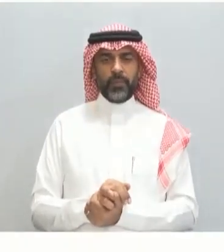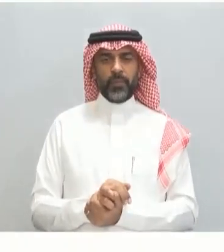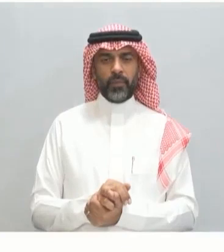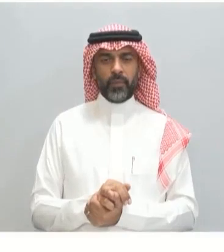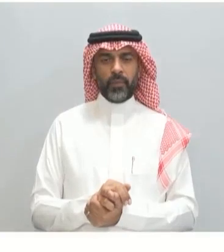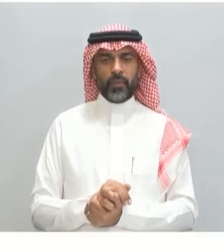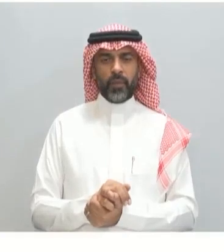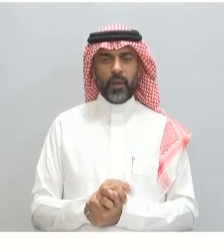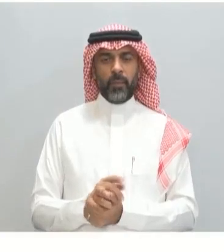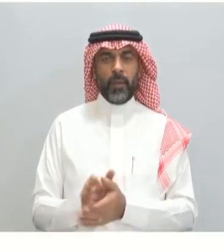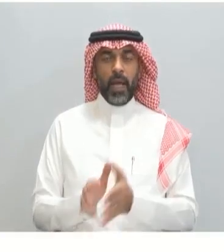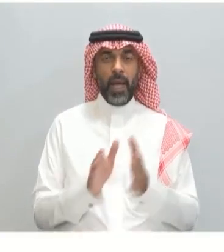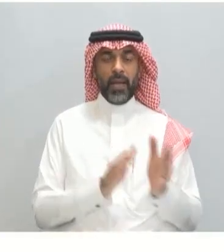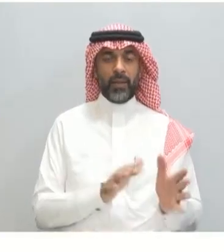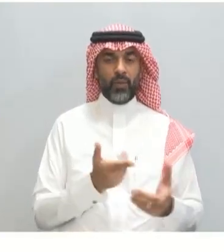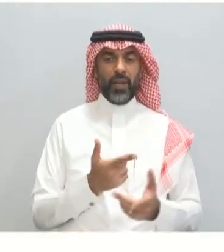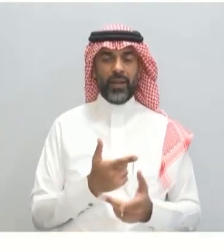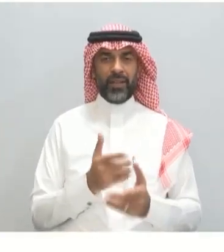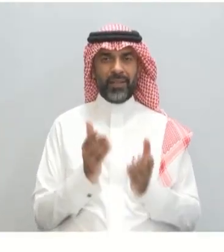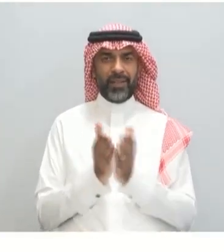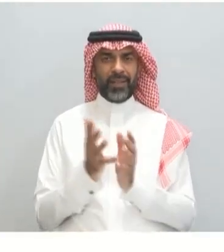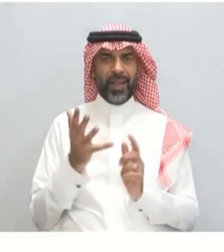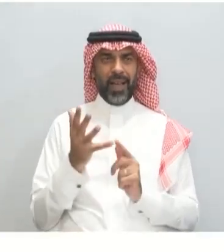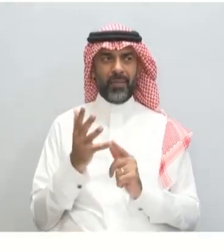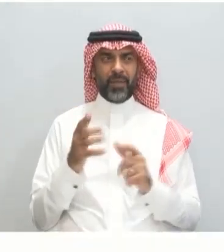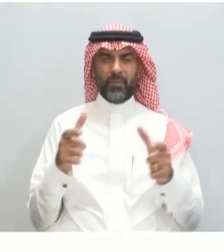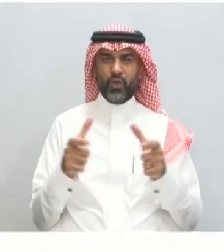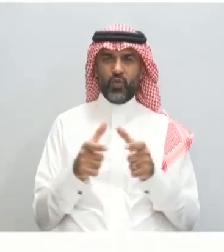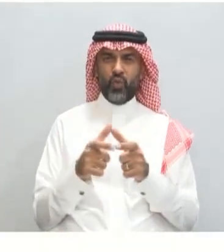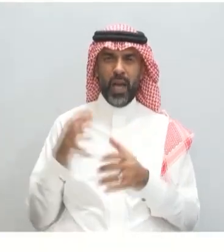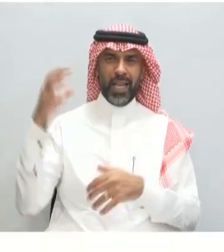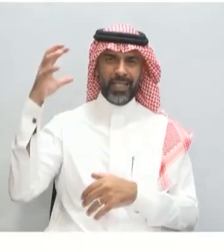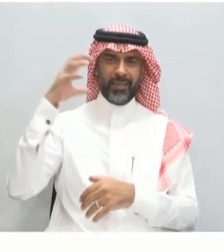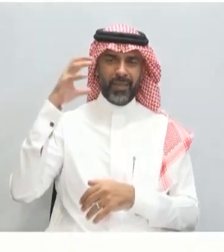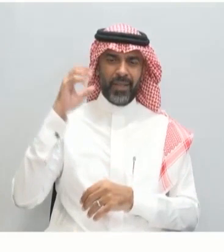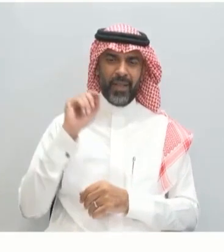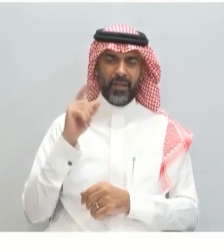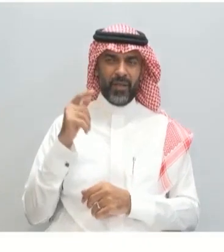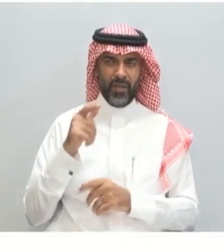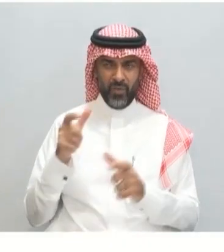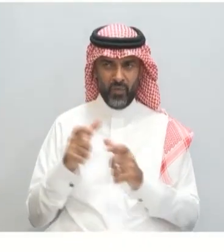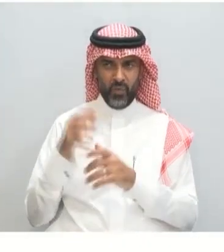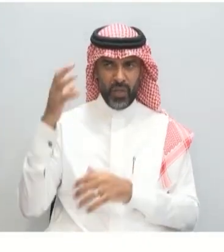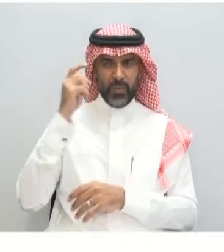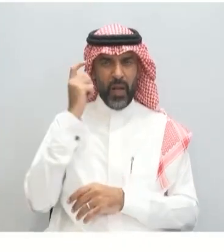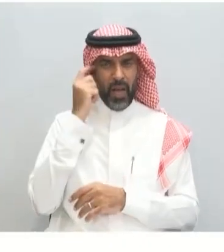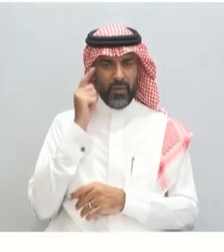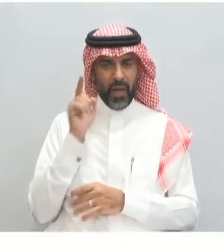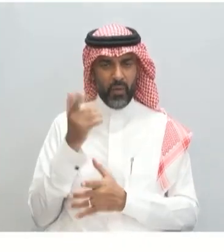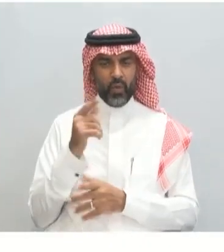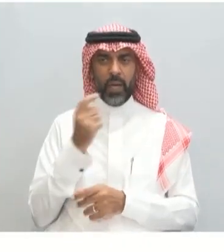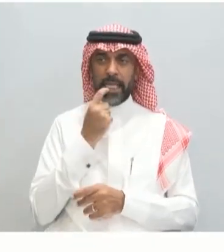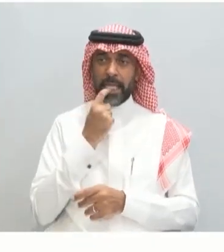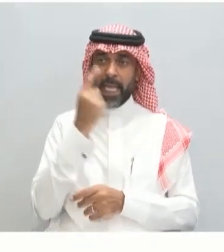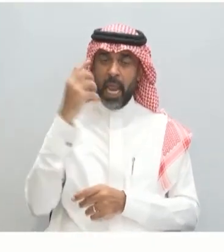النجوم ومن ثم انا وانتم انتقلنا الى المجموعه الشمسيه المجموعه الشمسيه وتعرف عليها ما هي السنه